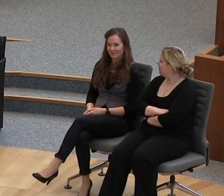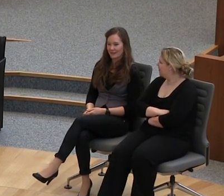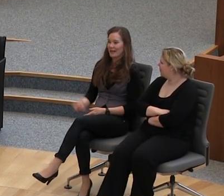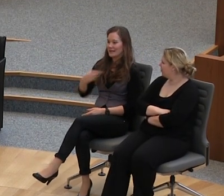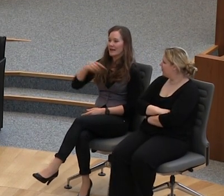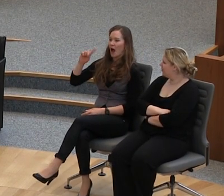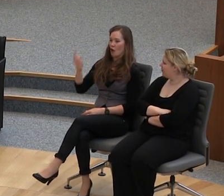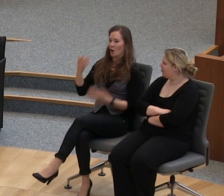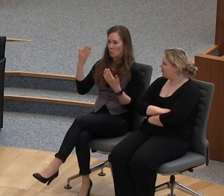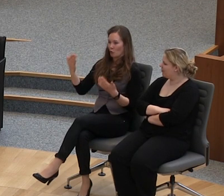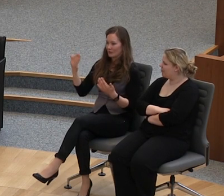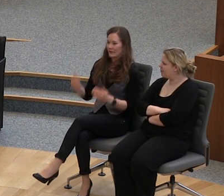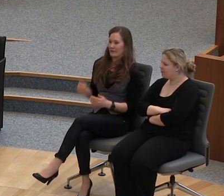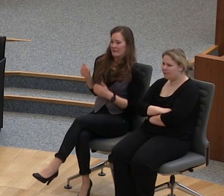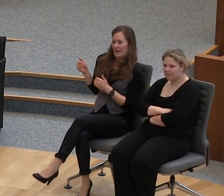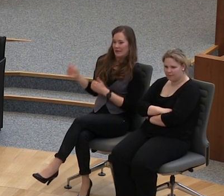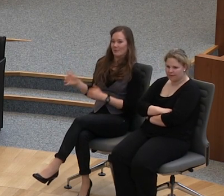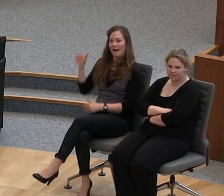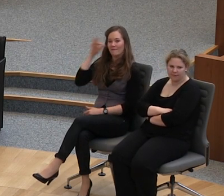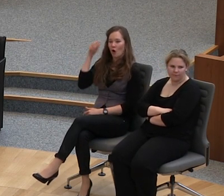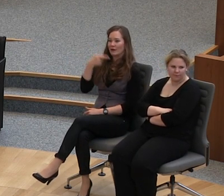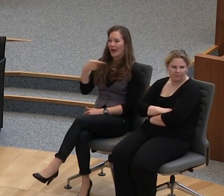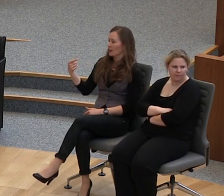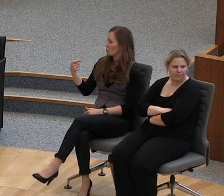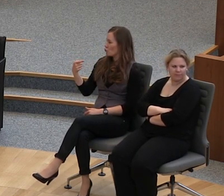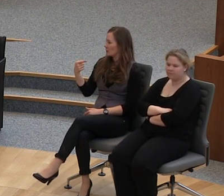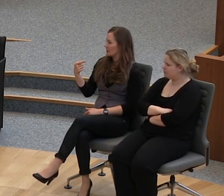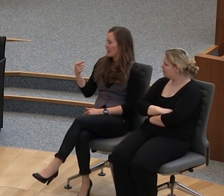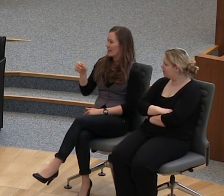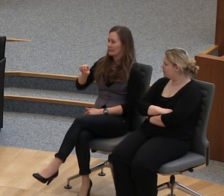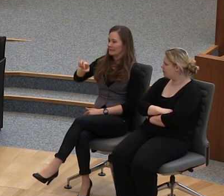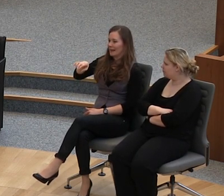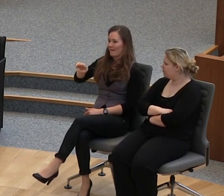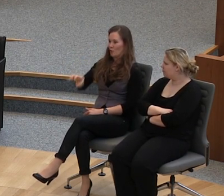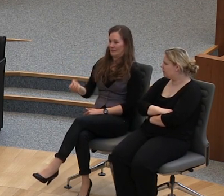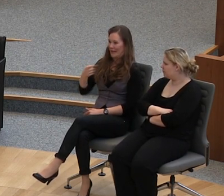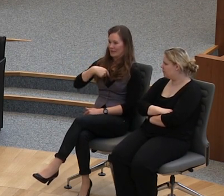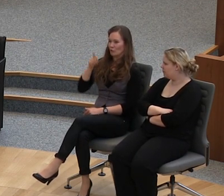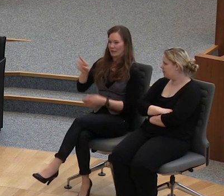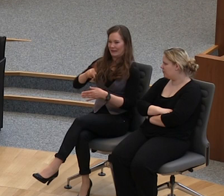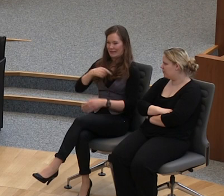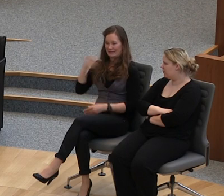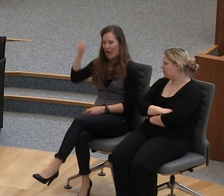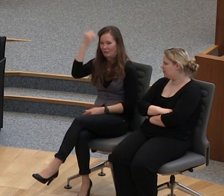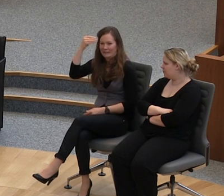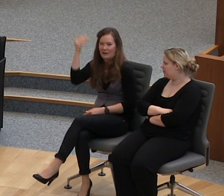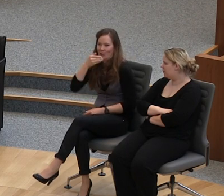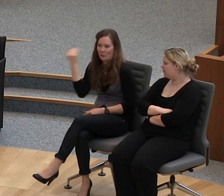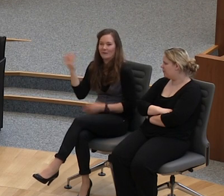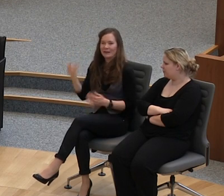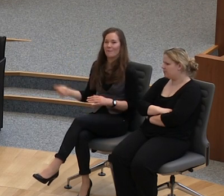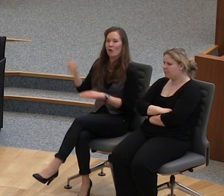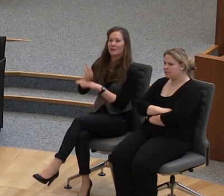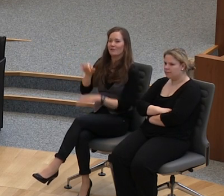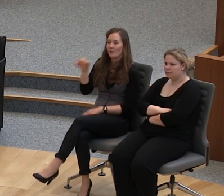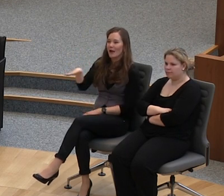Ich begrüße hier gleich neben mir Frau Gertrud Servus, und jetzt muss ich ein bisschen ablesen, ich habe das nicht auswendig gelernt, Vorsitzende